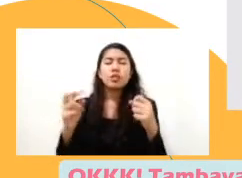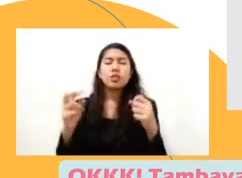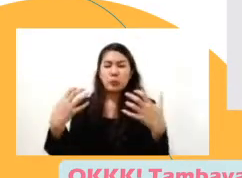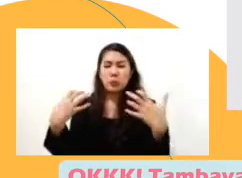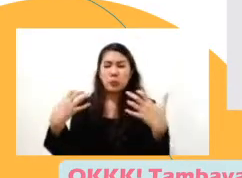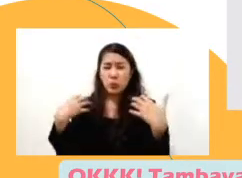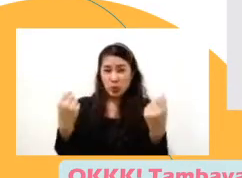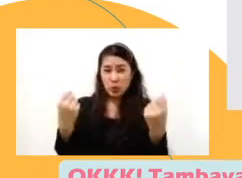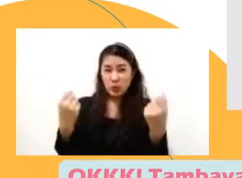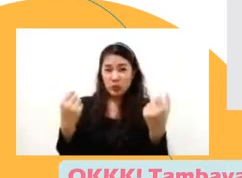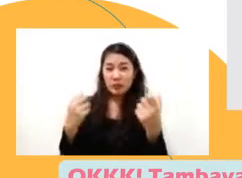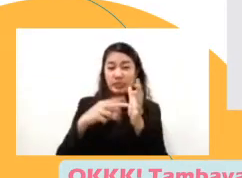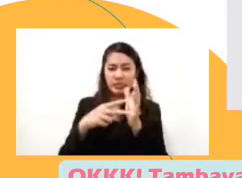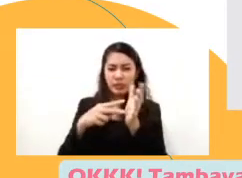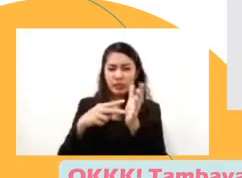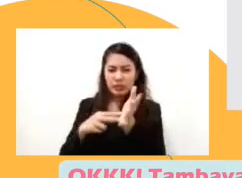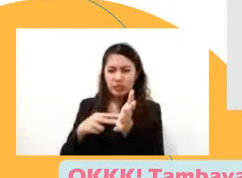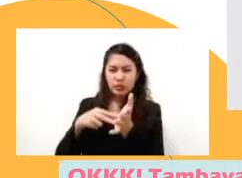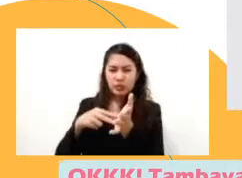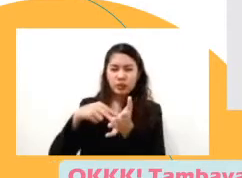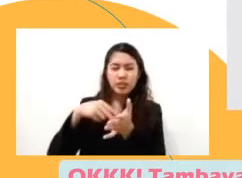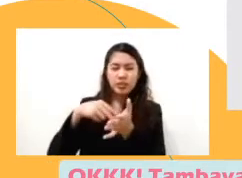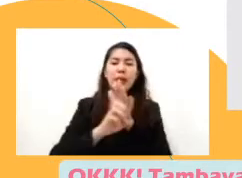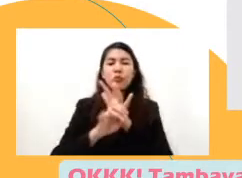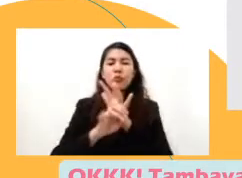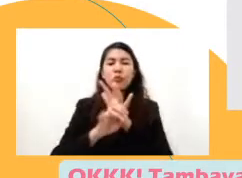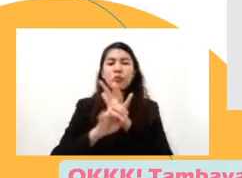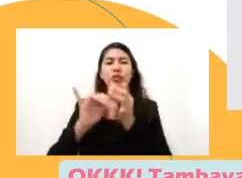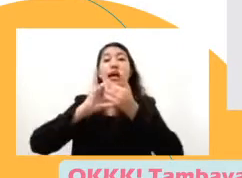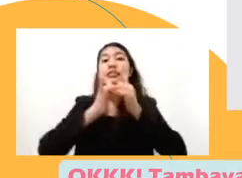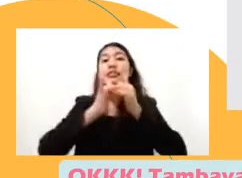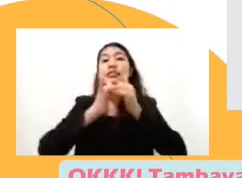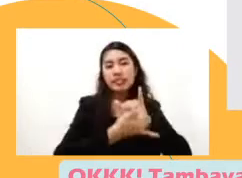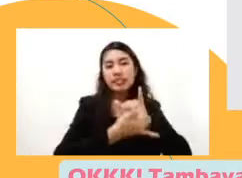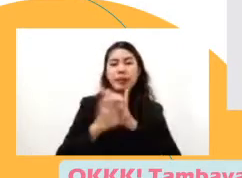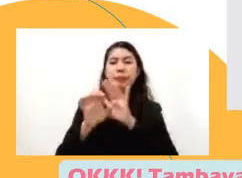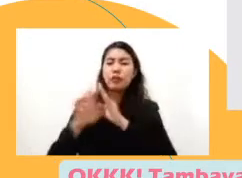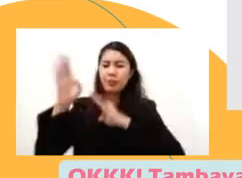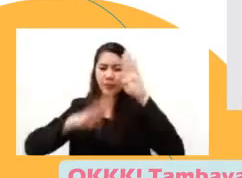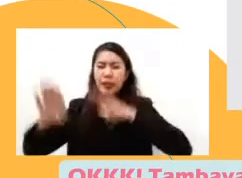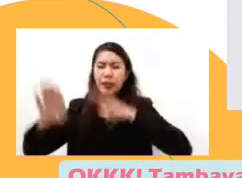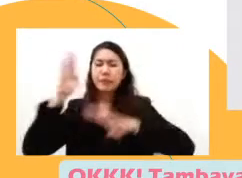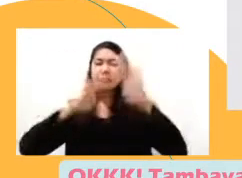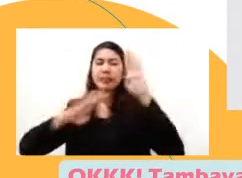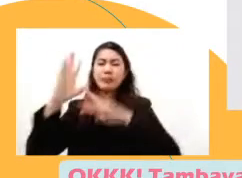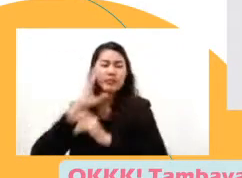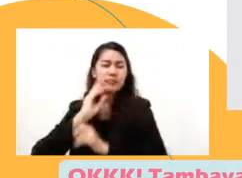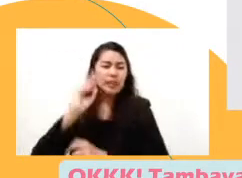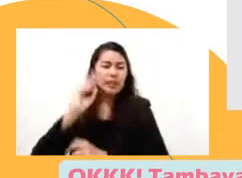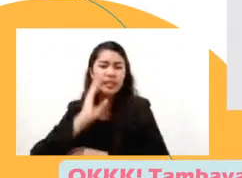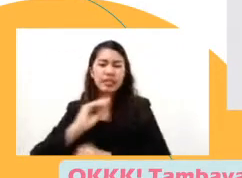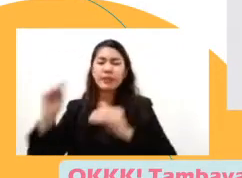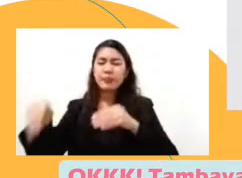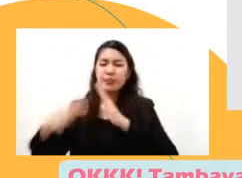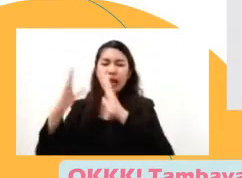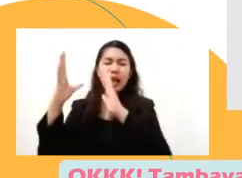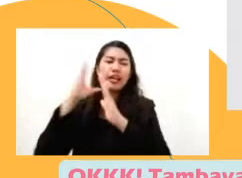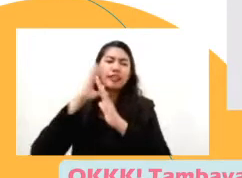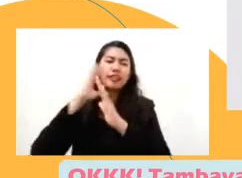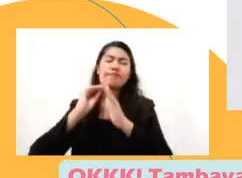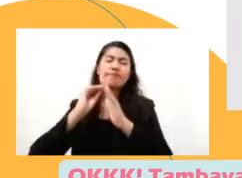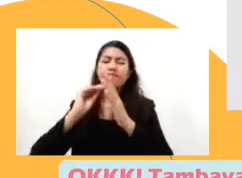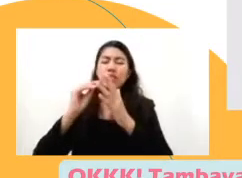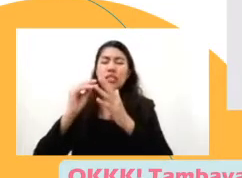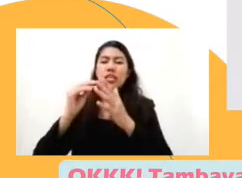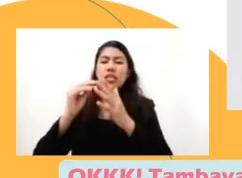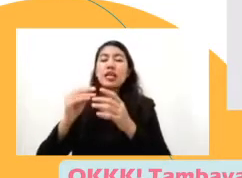magbalik sa ating normal na kaayusan matapos yung mga pagsubok at balakid sa ating